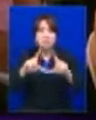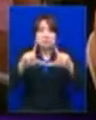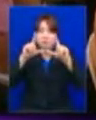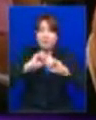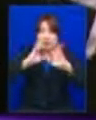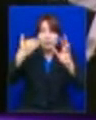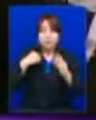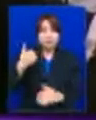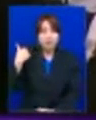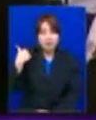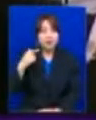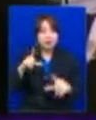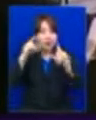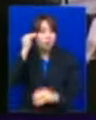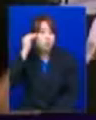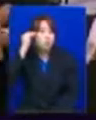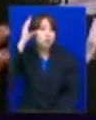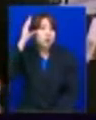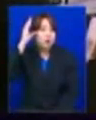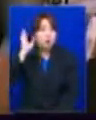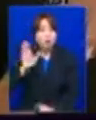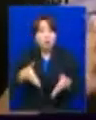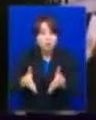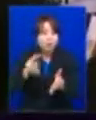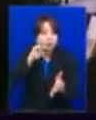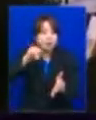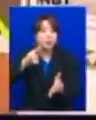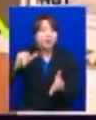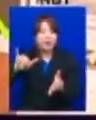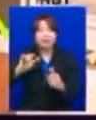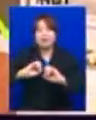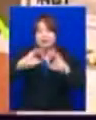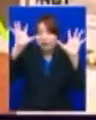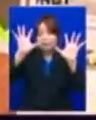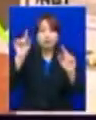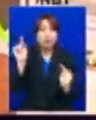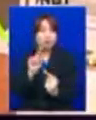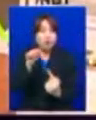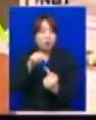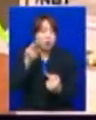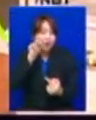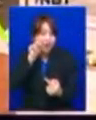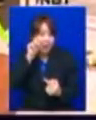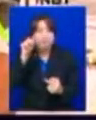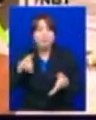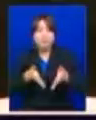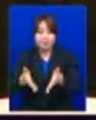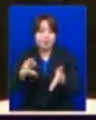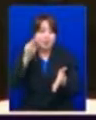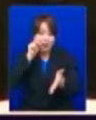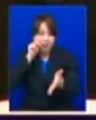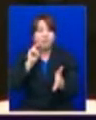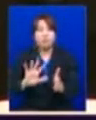มีอัตลักษณ์และเอกลักษณ์ภูมิปัญญาของมรดกเจ้าพระยาที่ชัดเจนคือคุณค่าความเป็นเมืองน้ำหรือชุมชนแม่น้ำเ